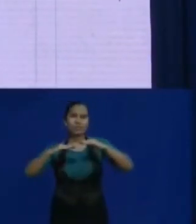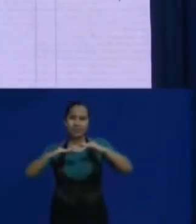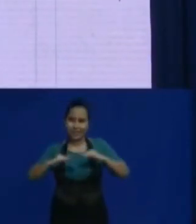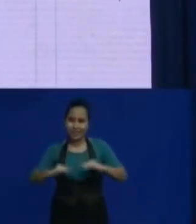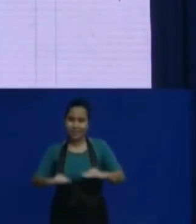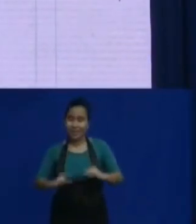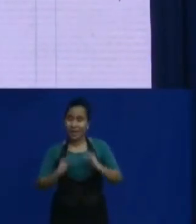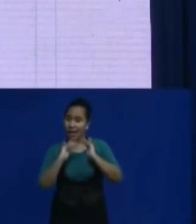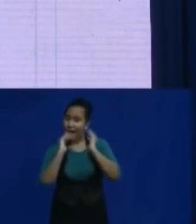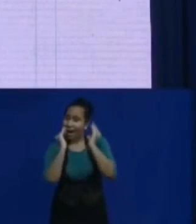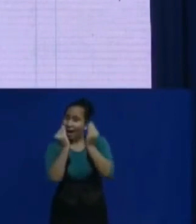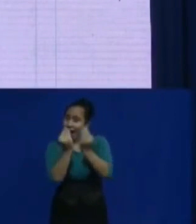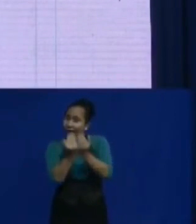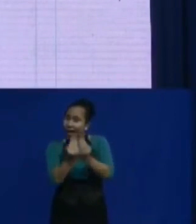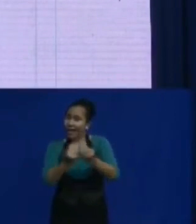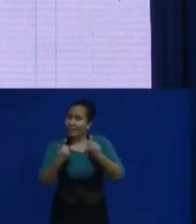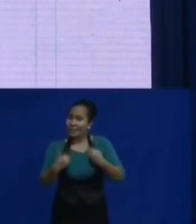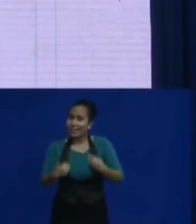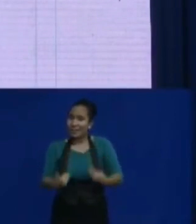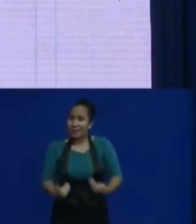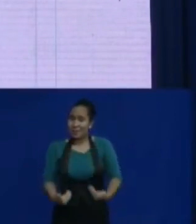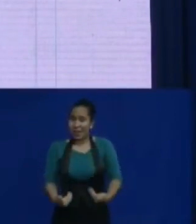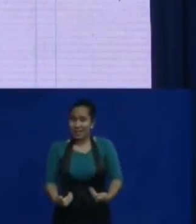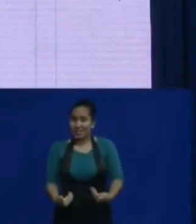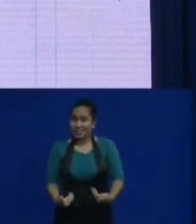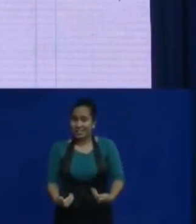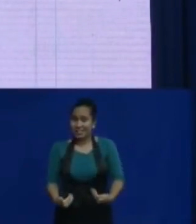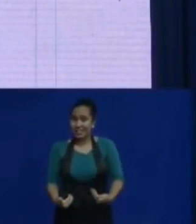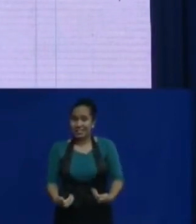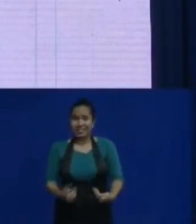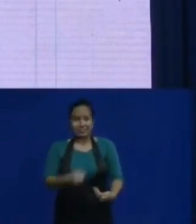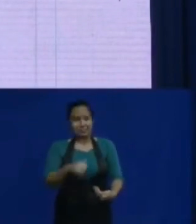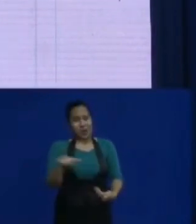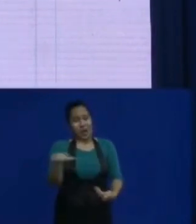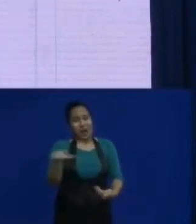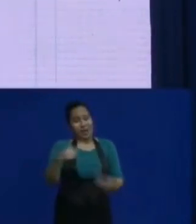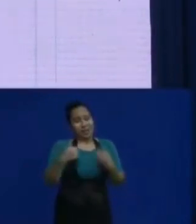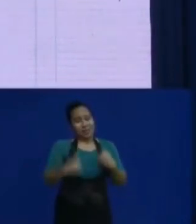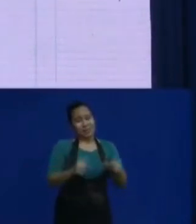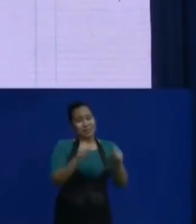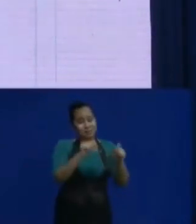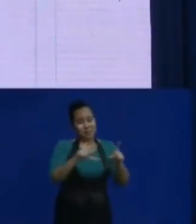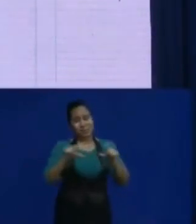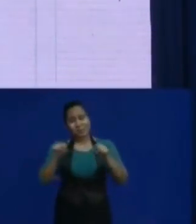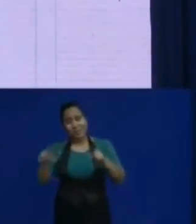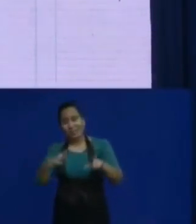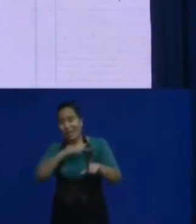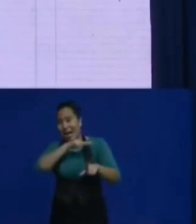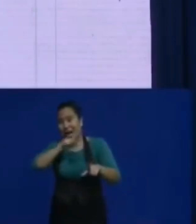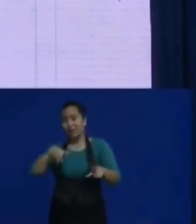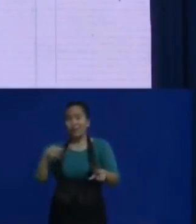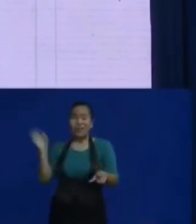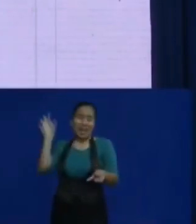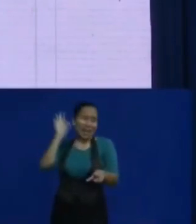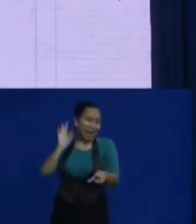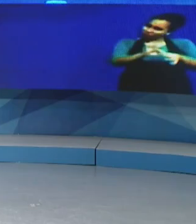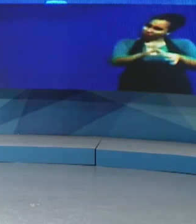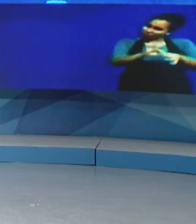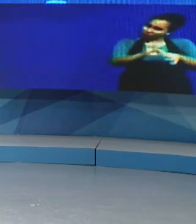als al die mensen, het grote percentage mensen hadden besmet in Suriname, dan stonden we er nog erger